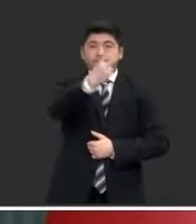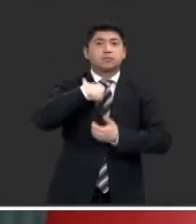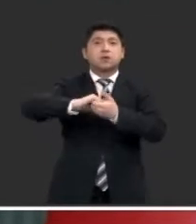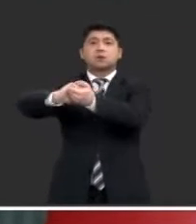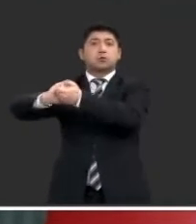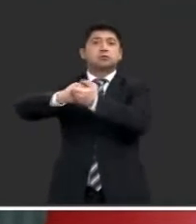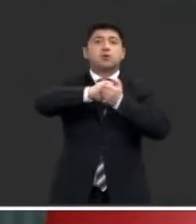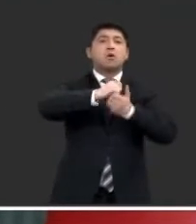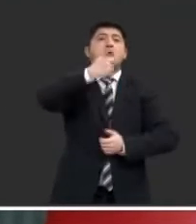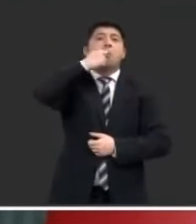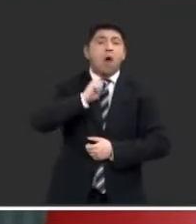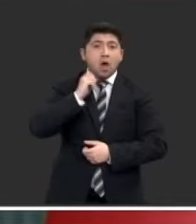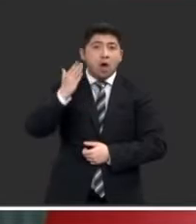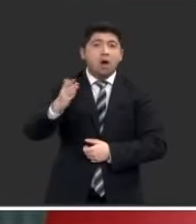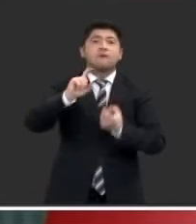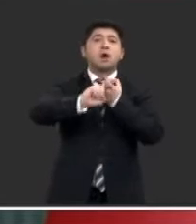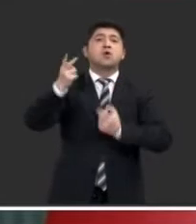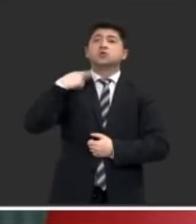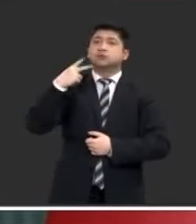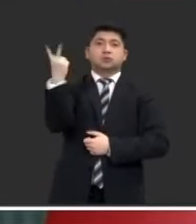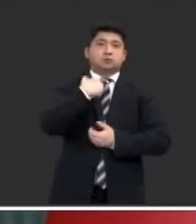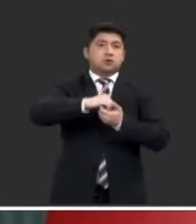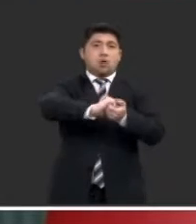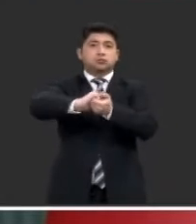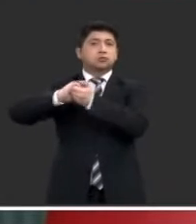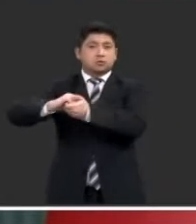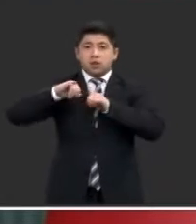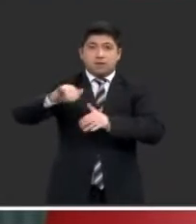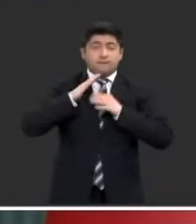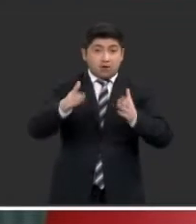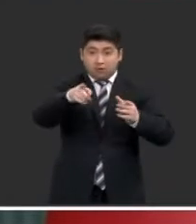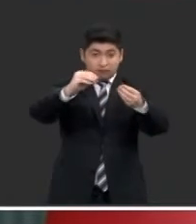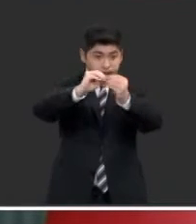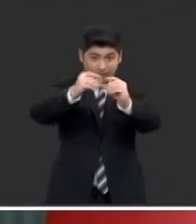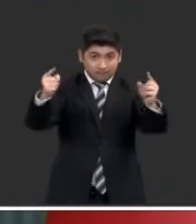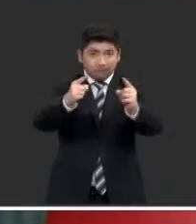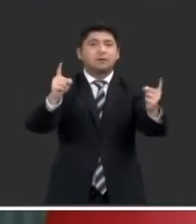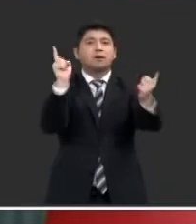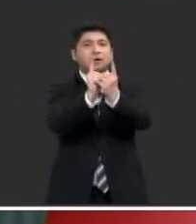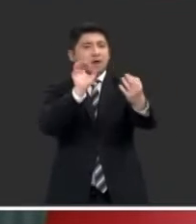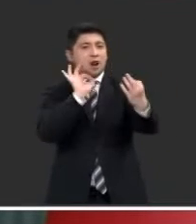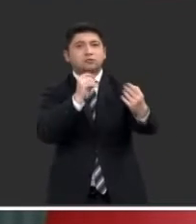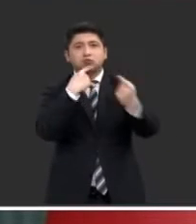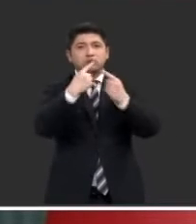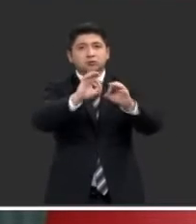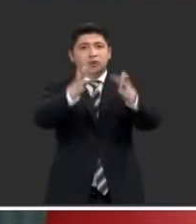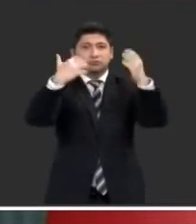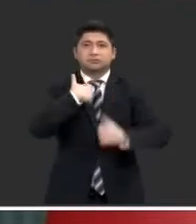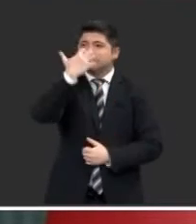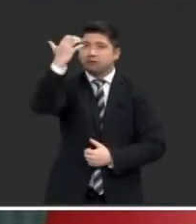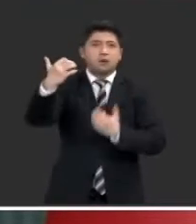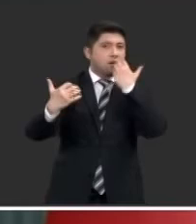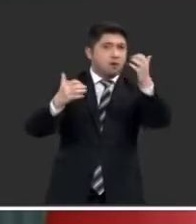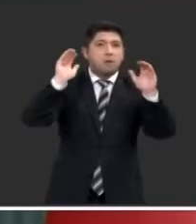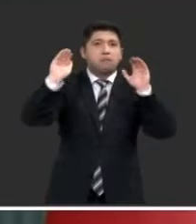gördüğümüz Ukrayna ve Rusya aralarındaki sorunları diyalog yoluyla çözmeleri çağrısında